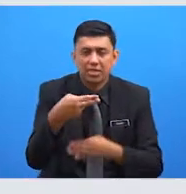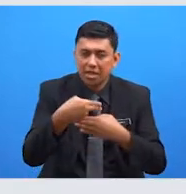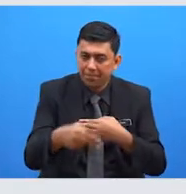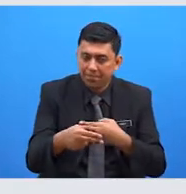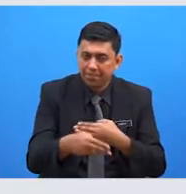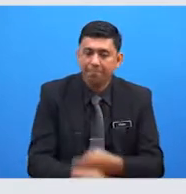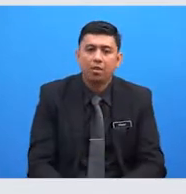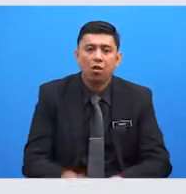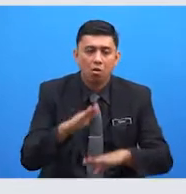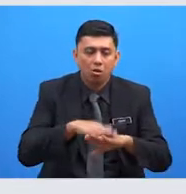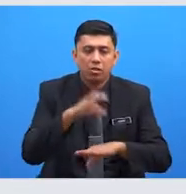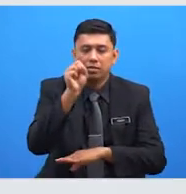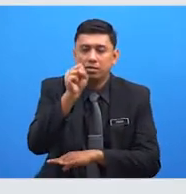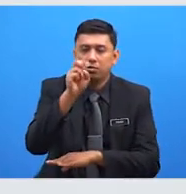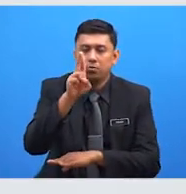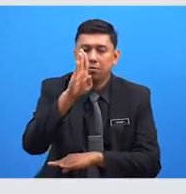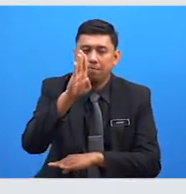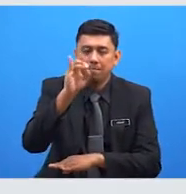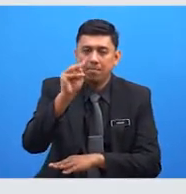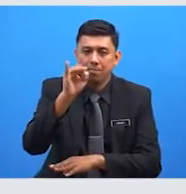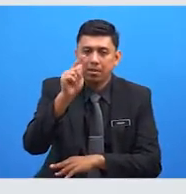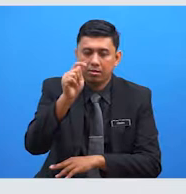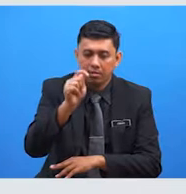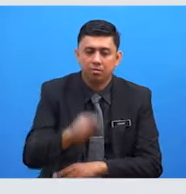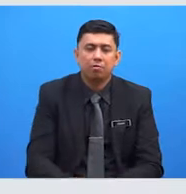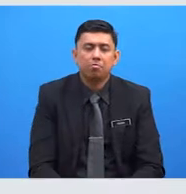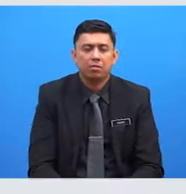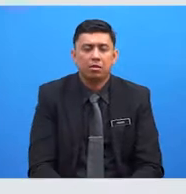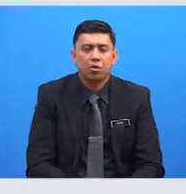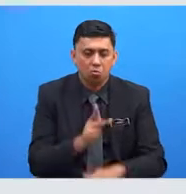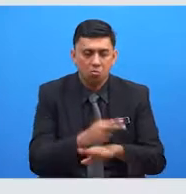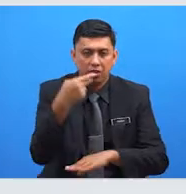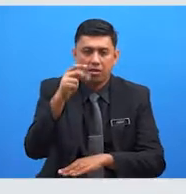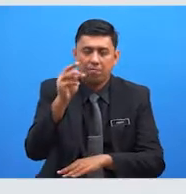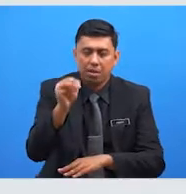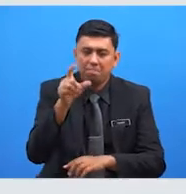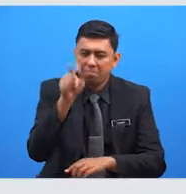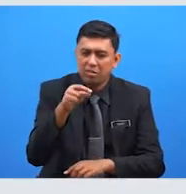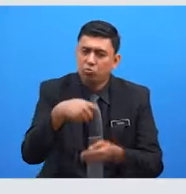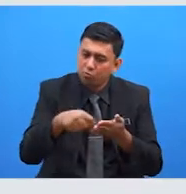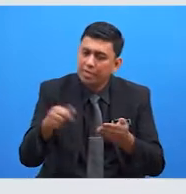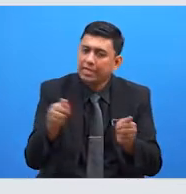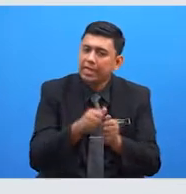hantar pada on submit. Tulis kod HTML tersebut dengan tepat.